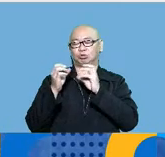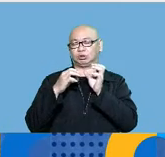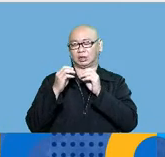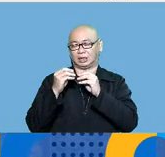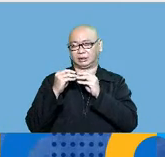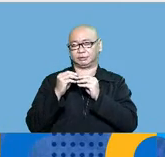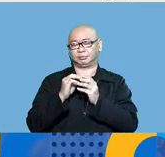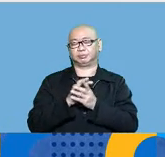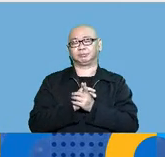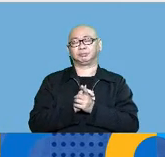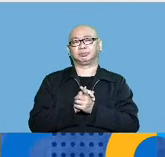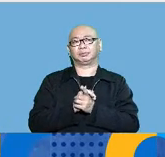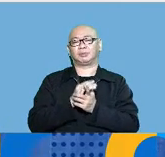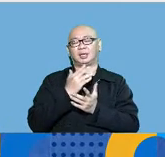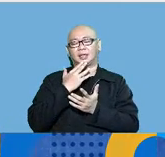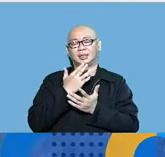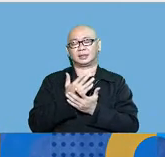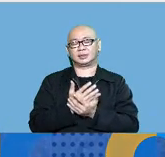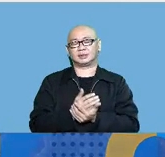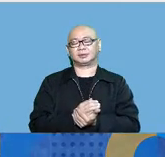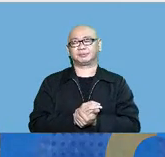kehadirannya.